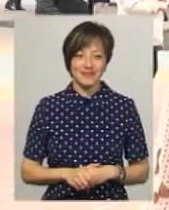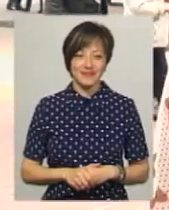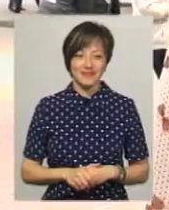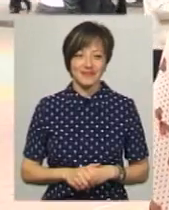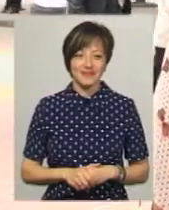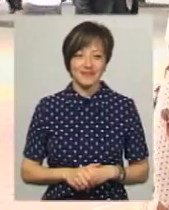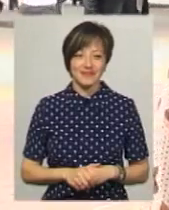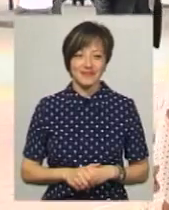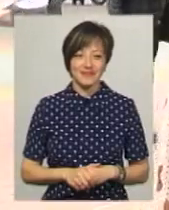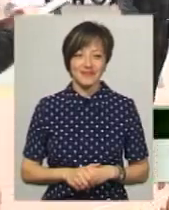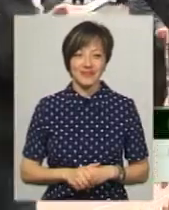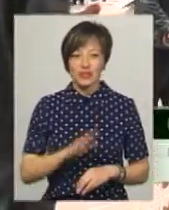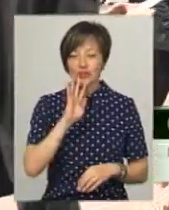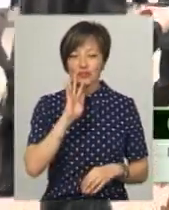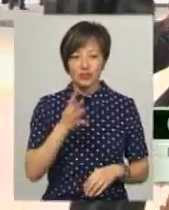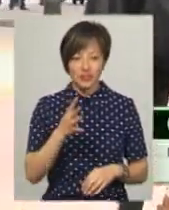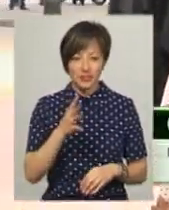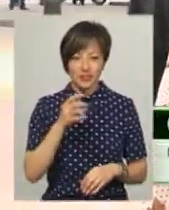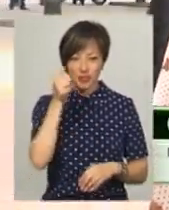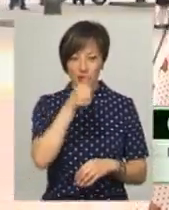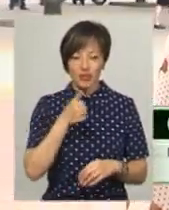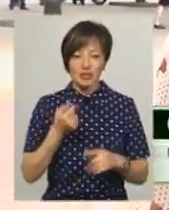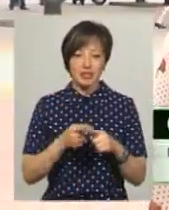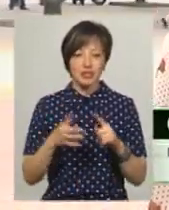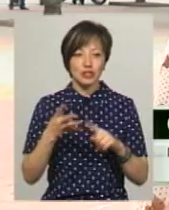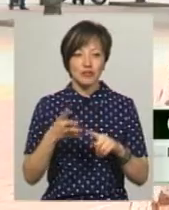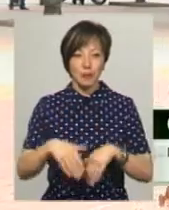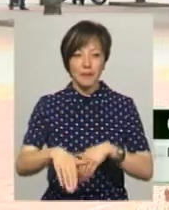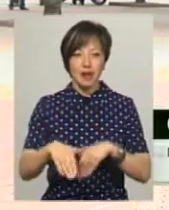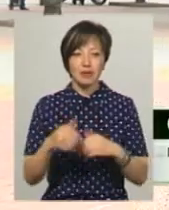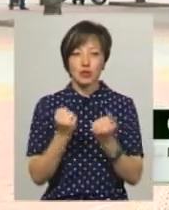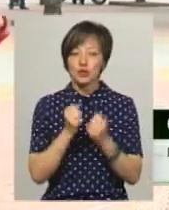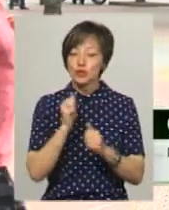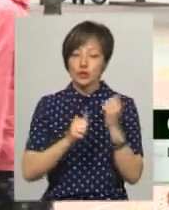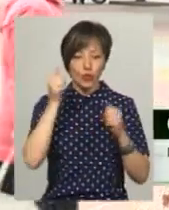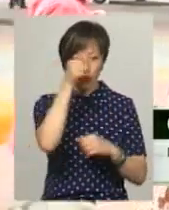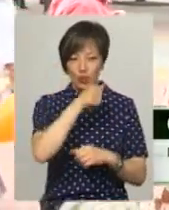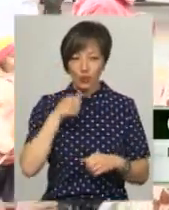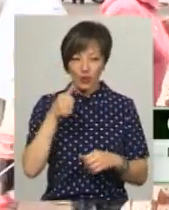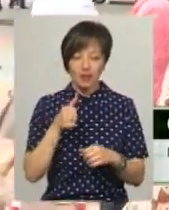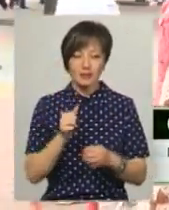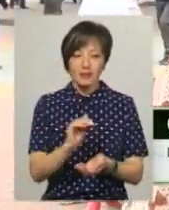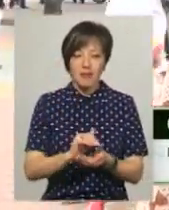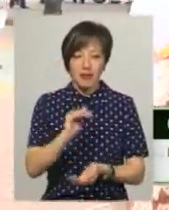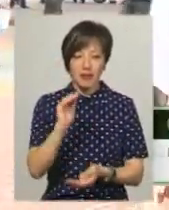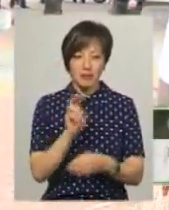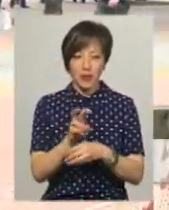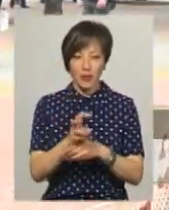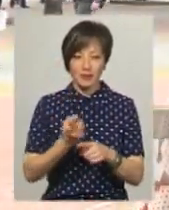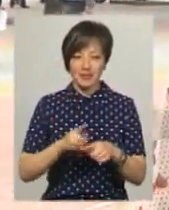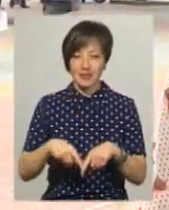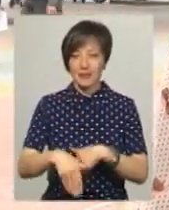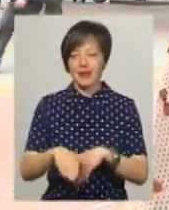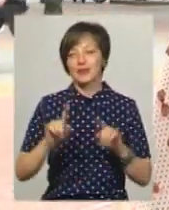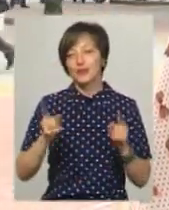Ільї і Даниїлу по 4 роки. Це вже наш четвертий парад близнюків. Ми щороку із самих полюшок приходимо на цей парад.